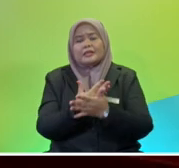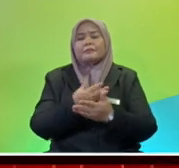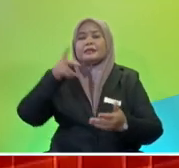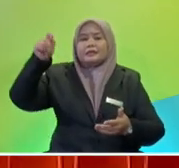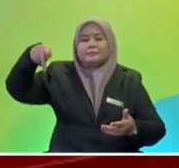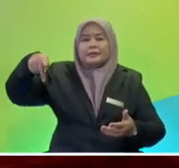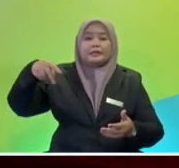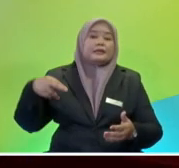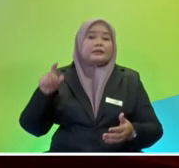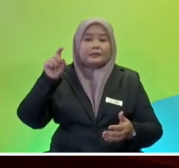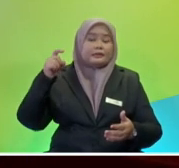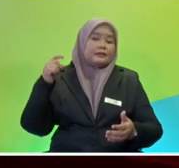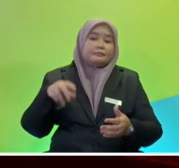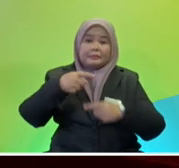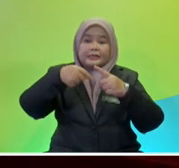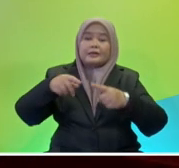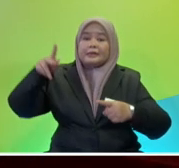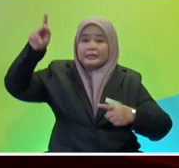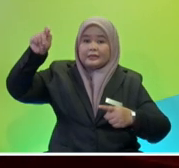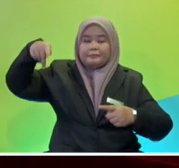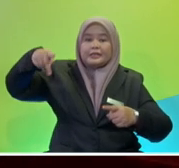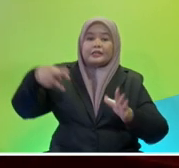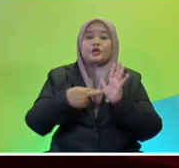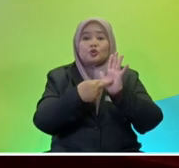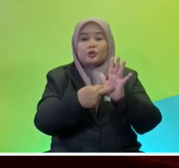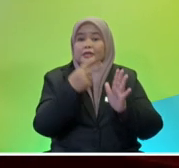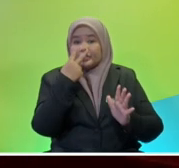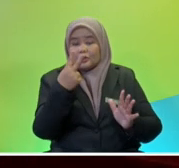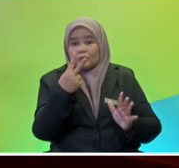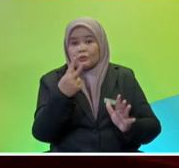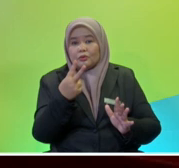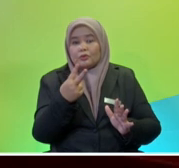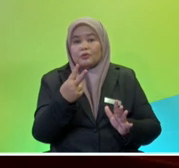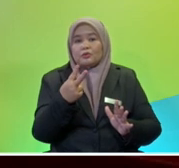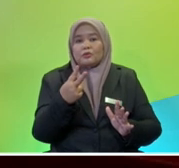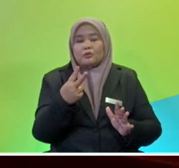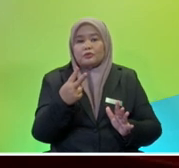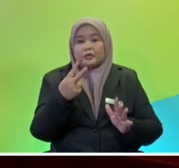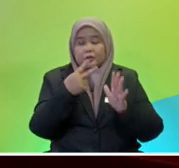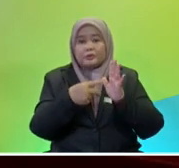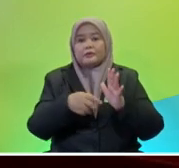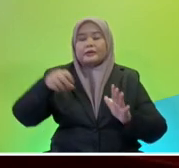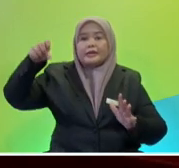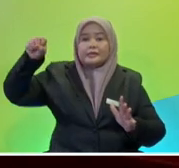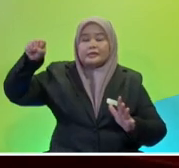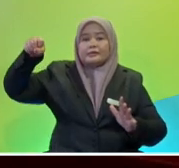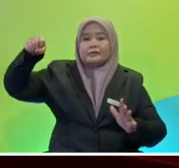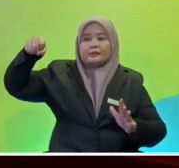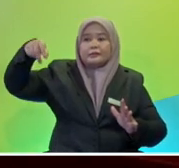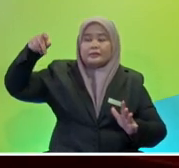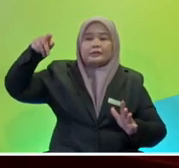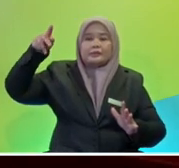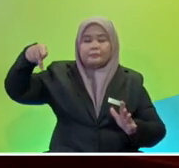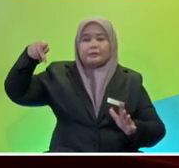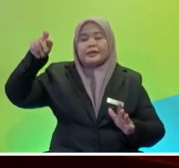kita kena rujuk ini pula buka di SGP kita kena tengok stand that prestasi untuk topik kita tadi zakat punya si harta